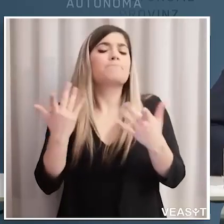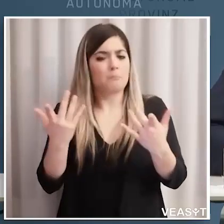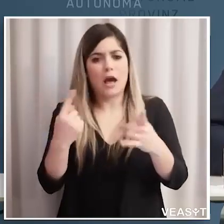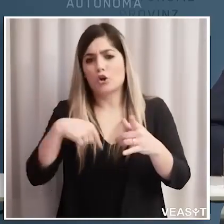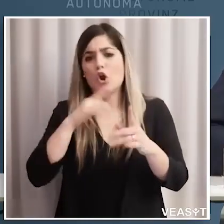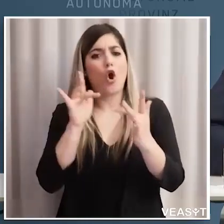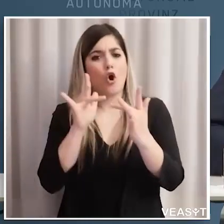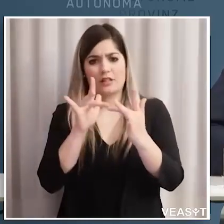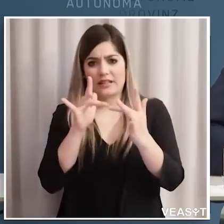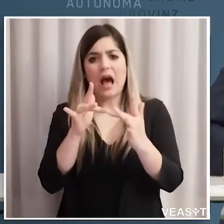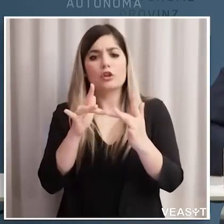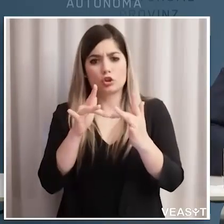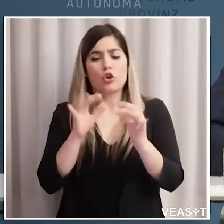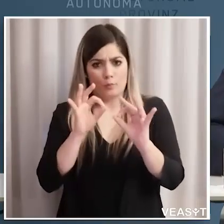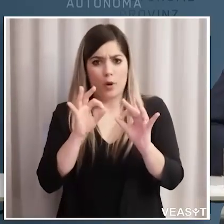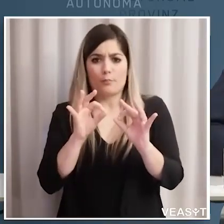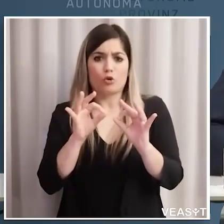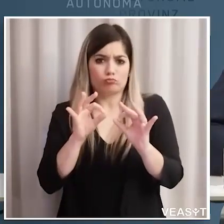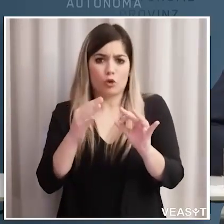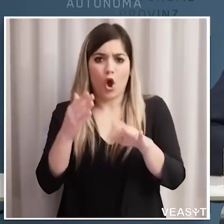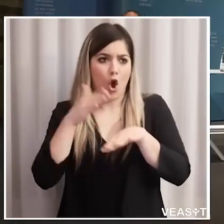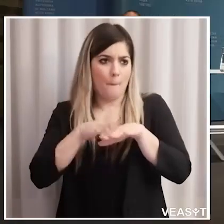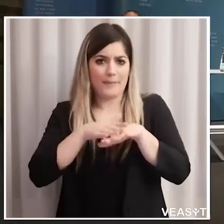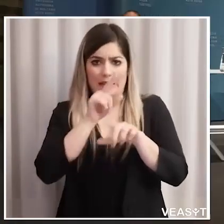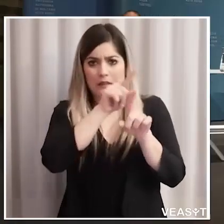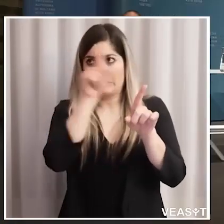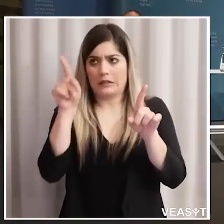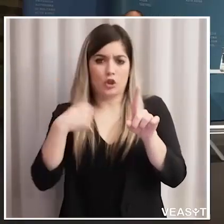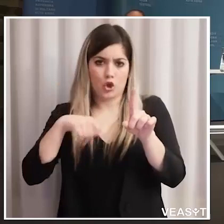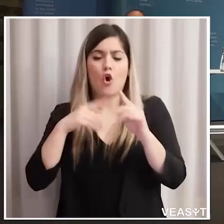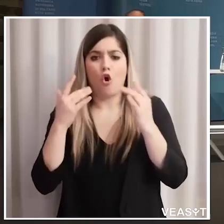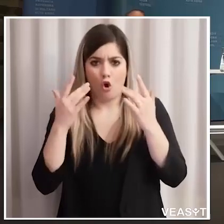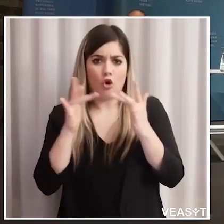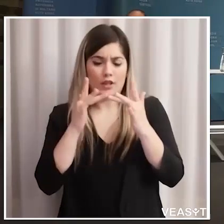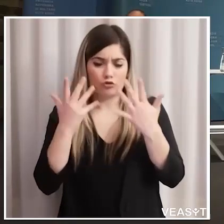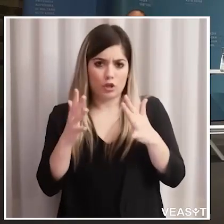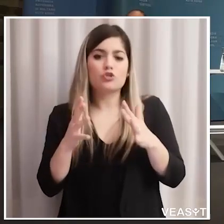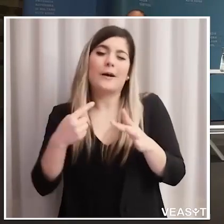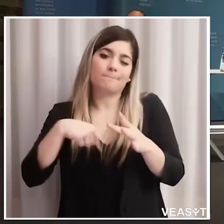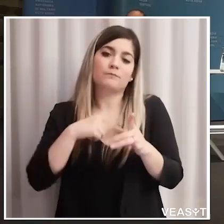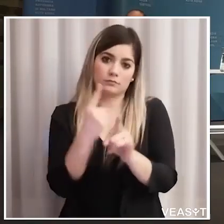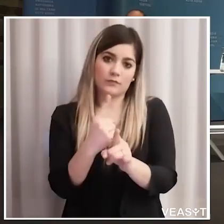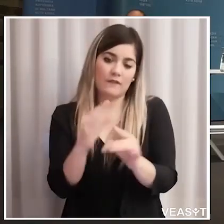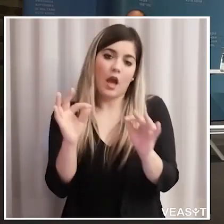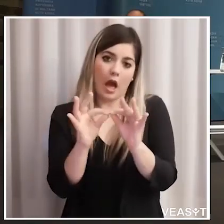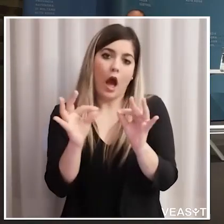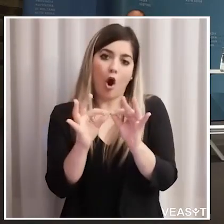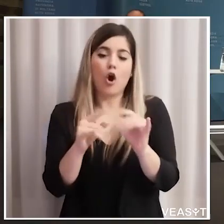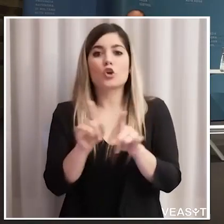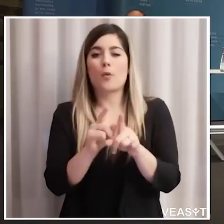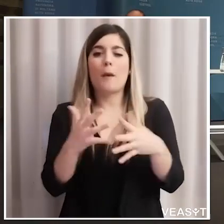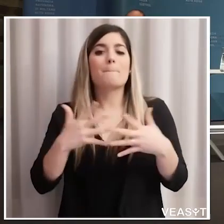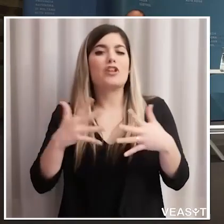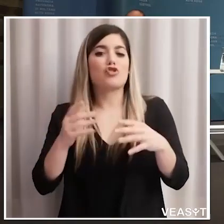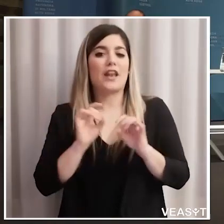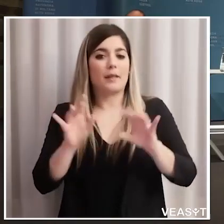e siamo anche fiduciosi di riuscire a trovare un accordo anche in tal senso che ci sia una maggiore libertà anche di circolazione